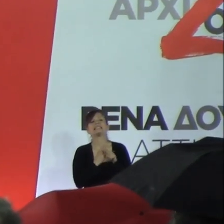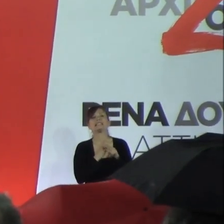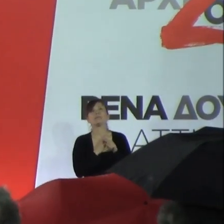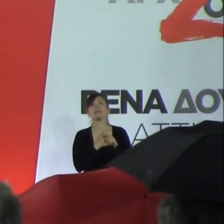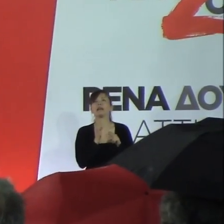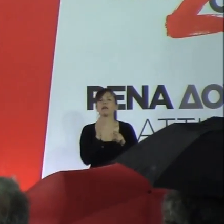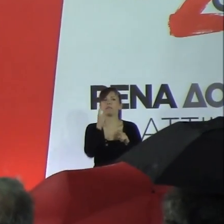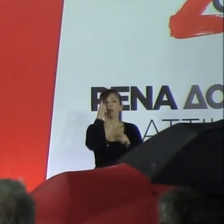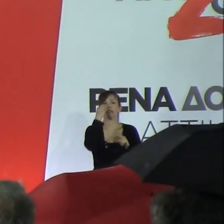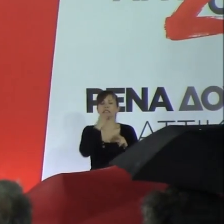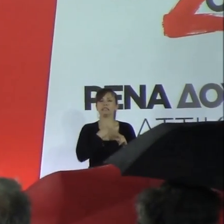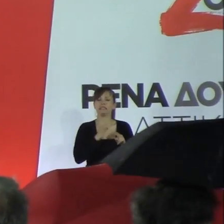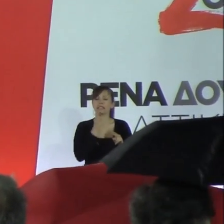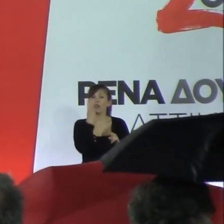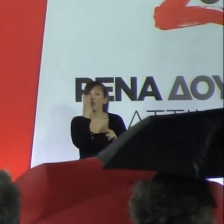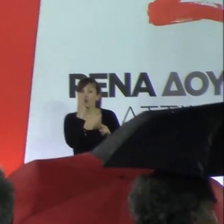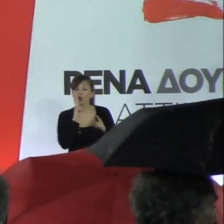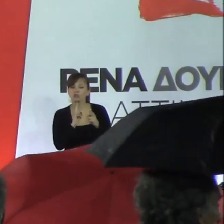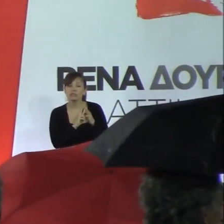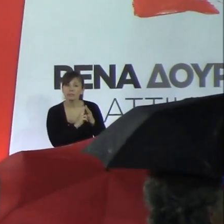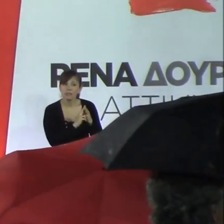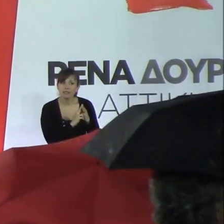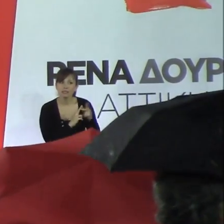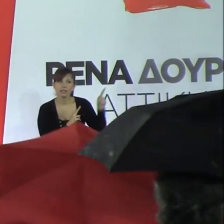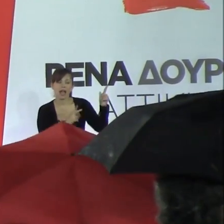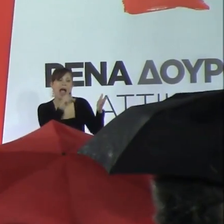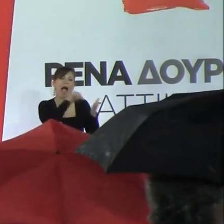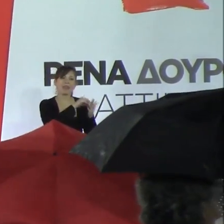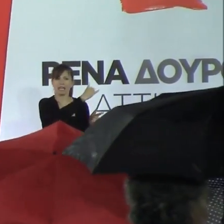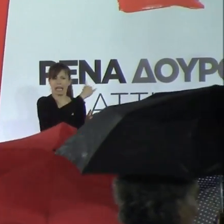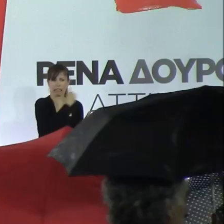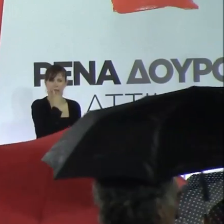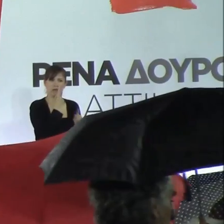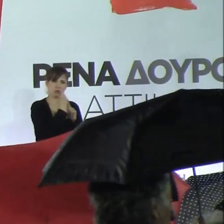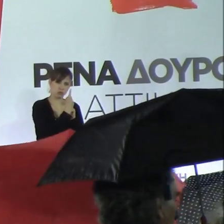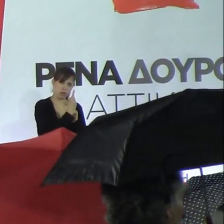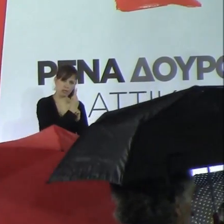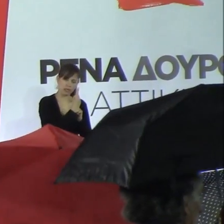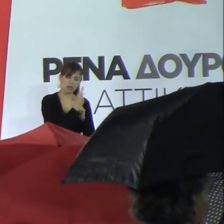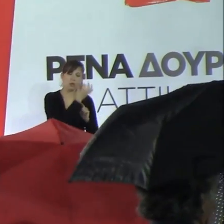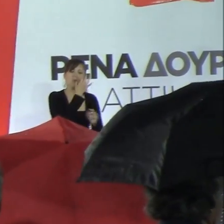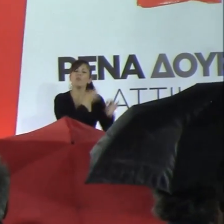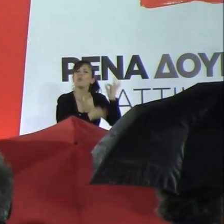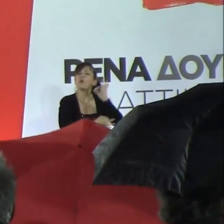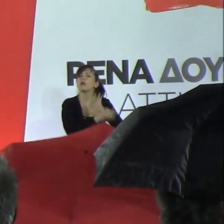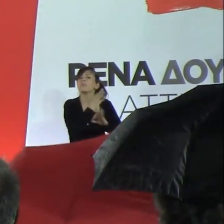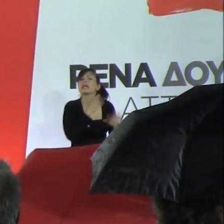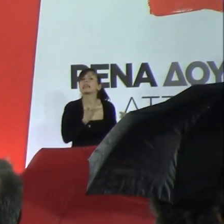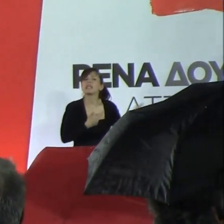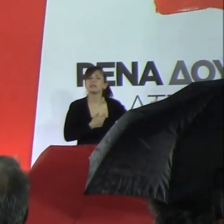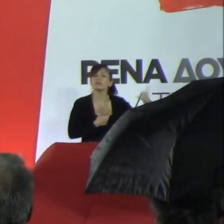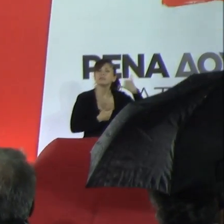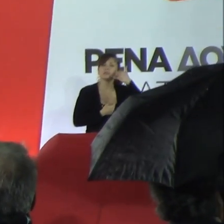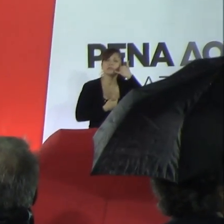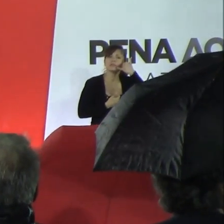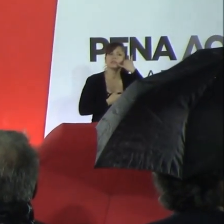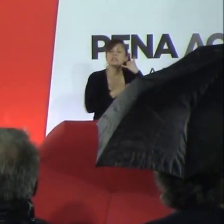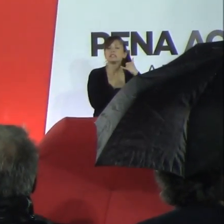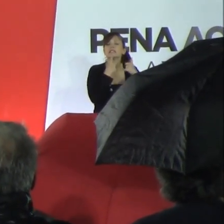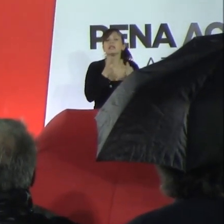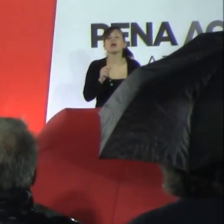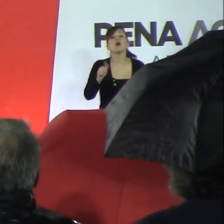σημαδιακές συναντήσεις. Ένα τηλέφωνο από την Αθήνα που μου έλεγε ότι στο